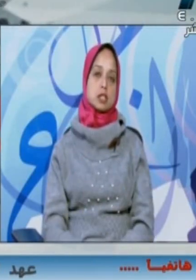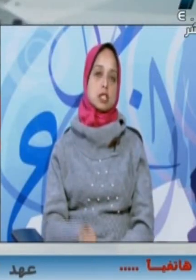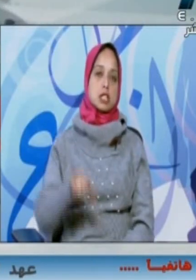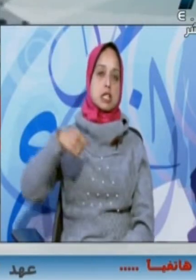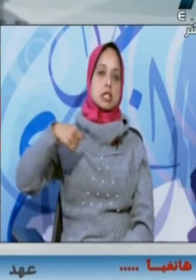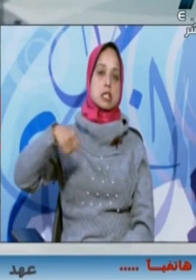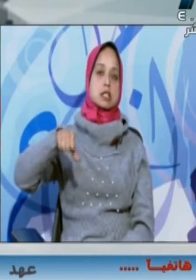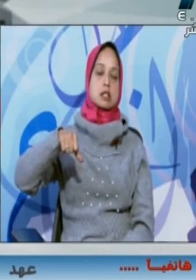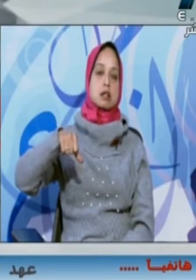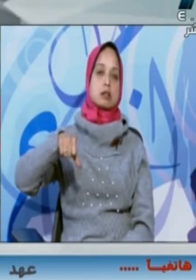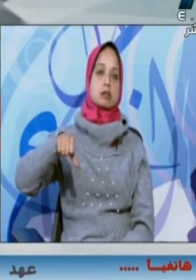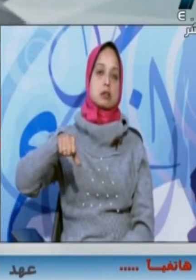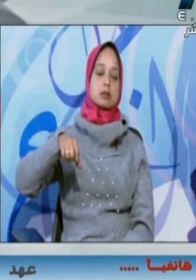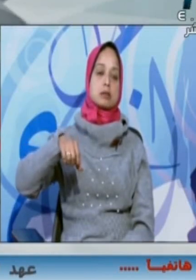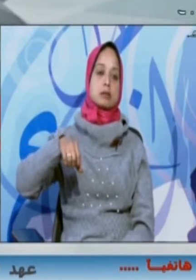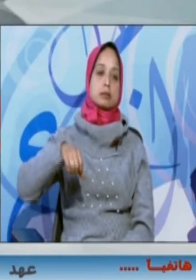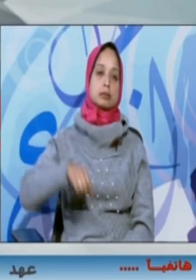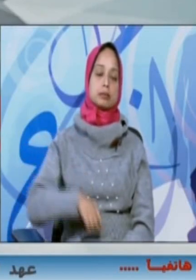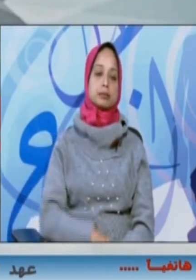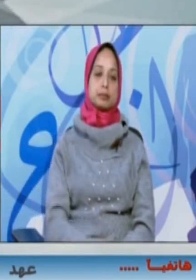19، ها